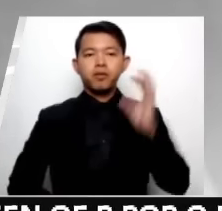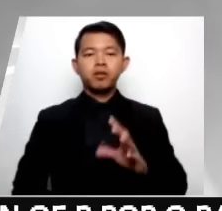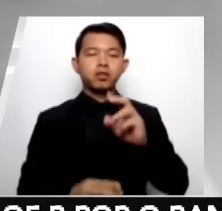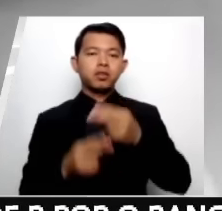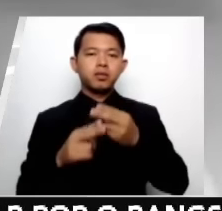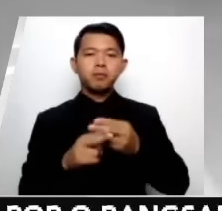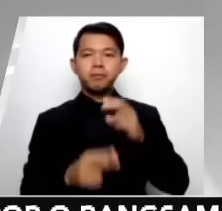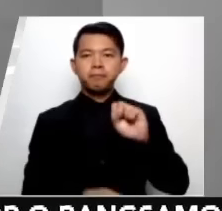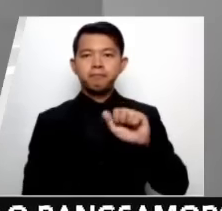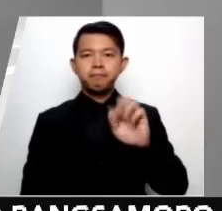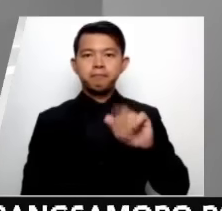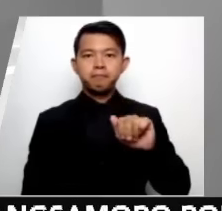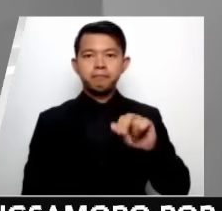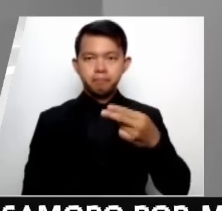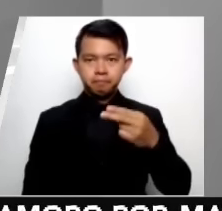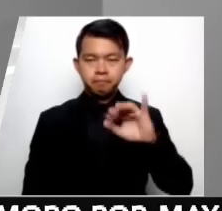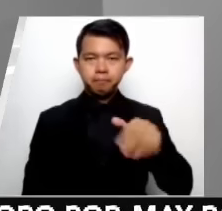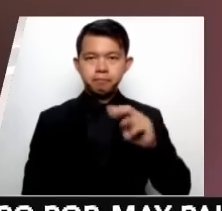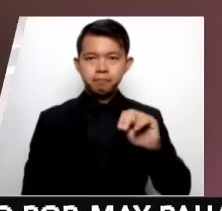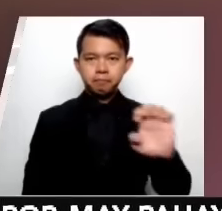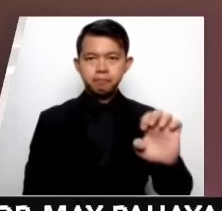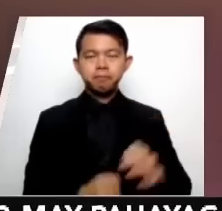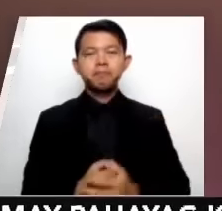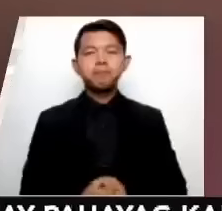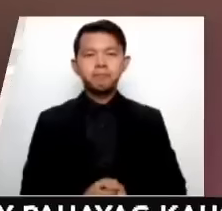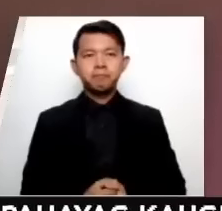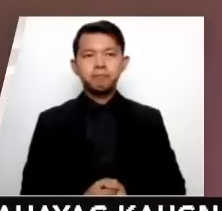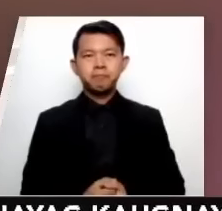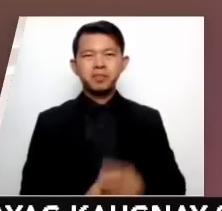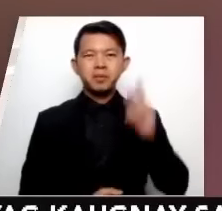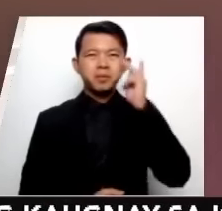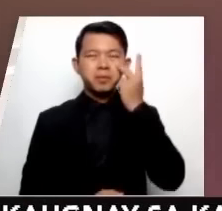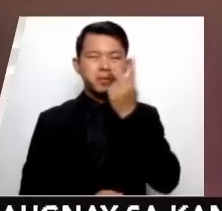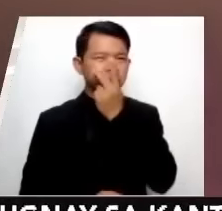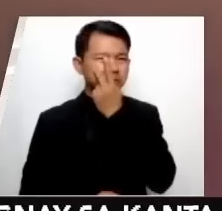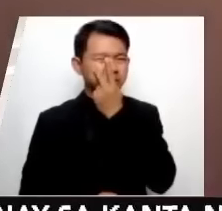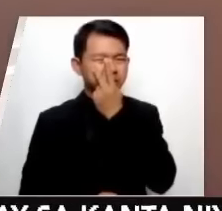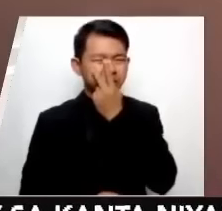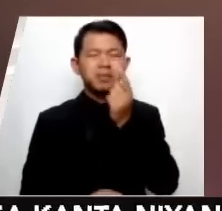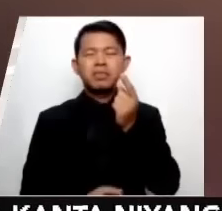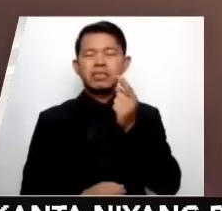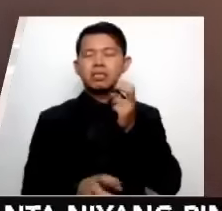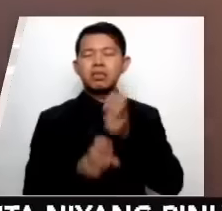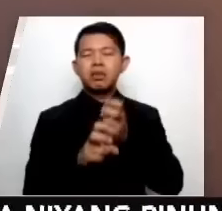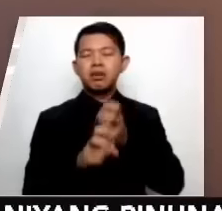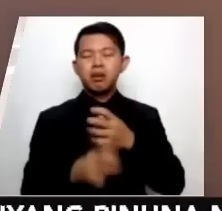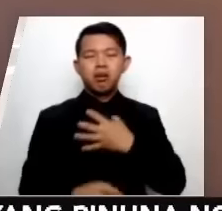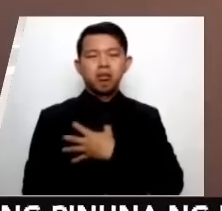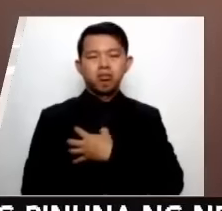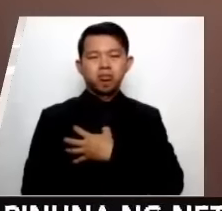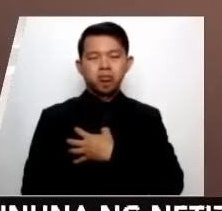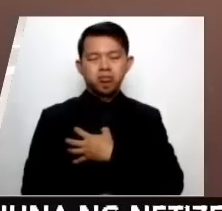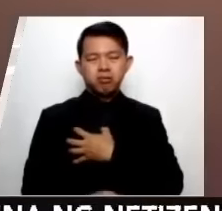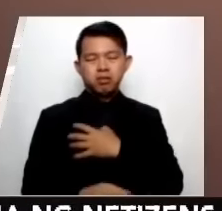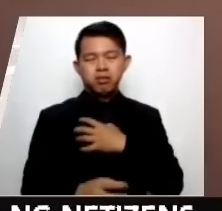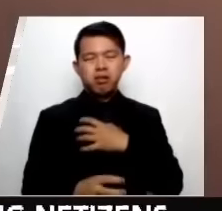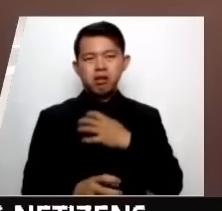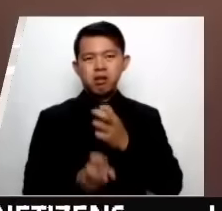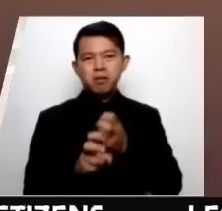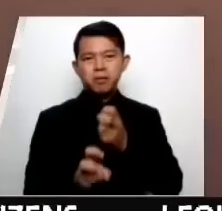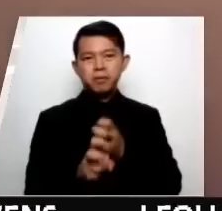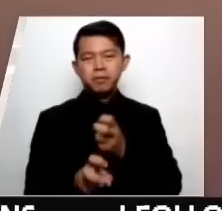ko. Bigla po siyang nag-blackout. Hindi po ako masyadong makahinga ng maayos kasi parang nasunog po yun